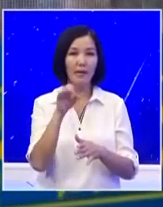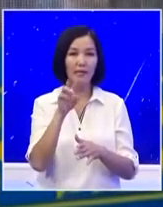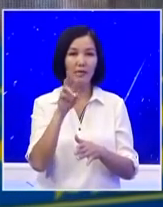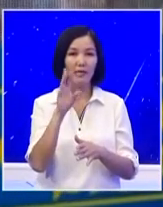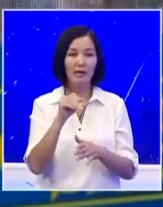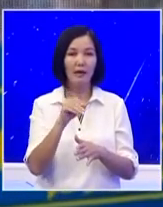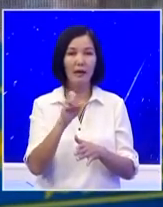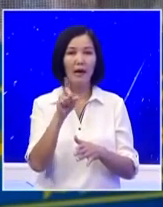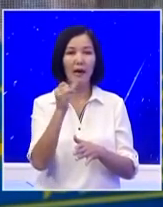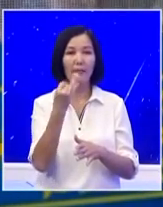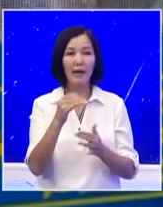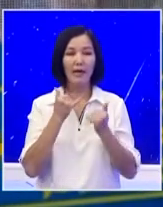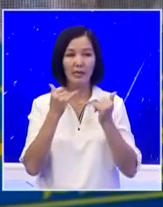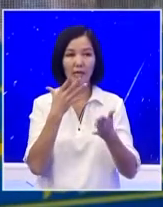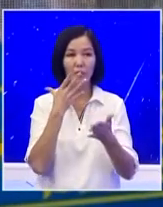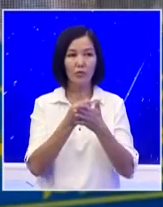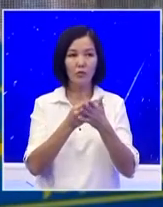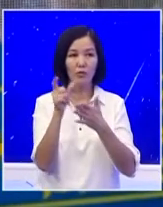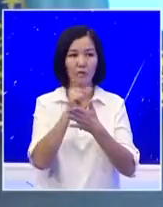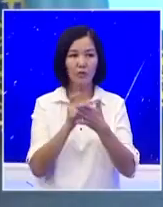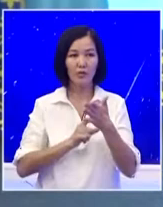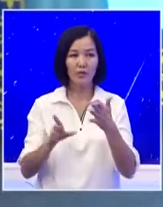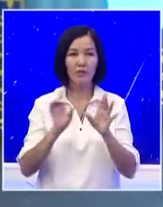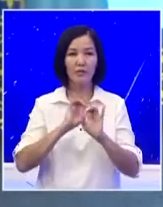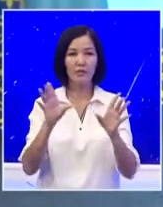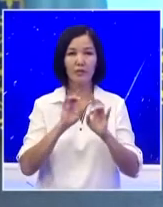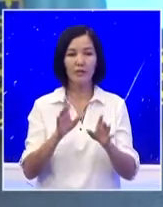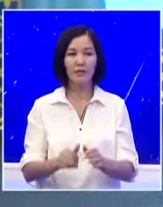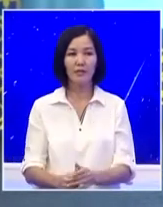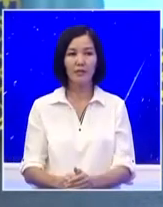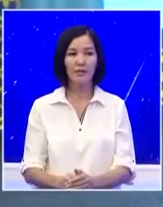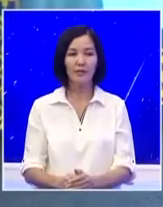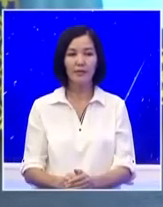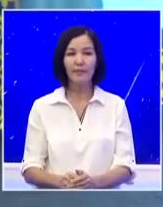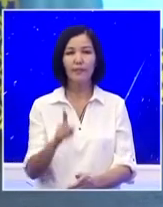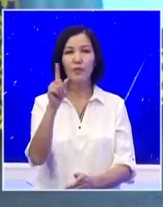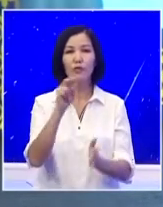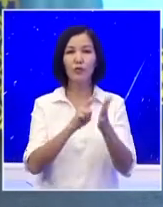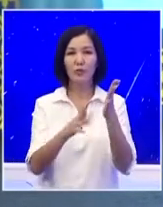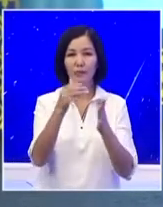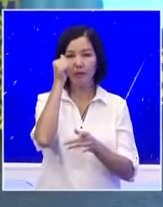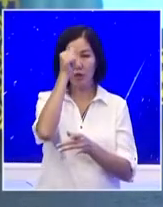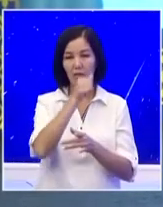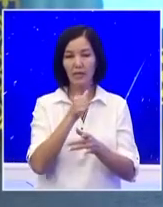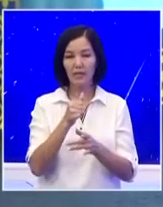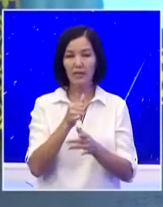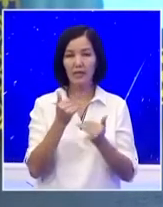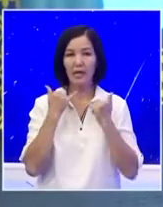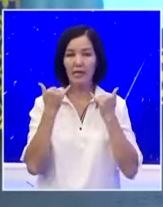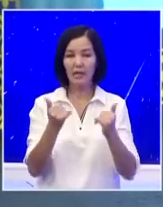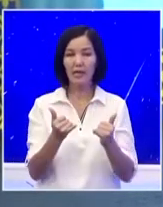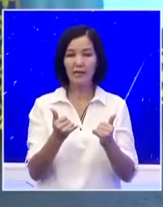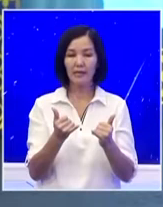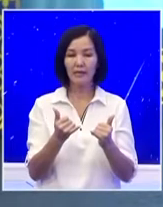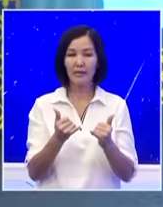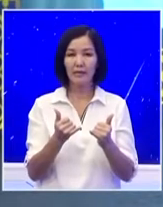хәкім Абайға арналған өз туындысын оқыды. Хәкім Абайдың 175 жылдығы. Осы 175 жылдыққа